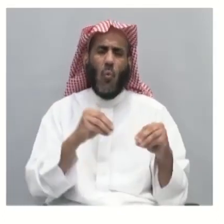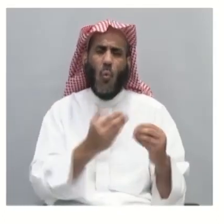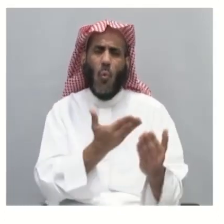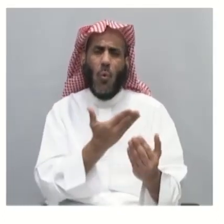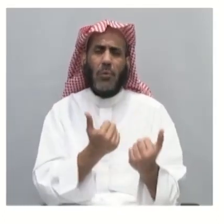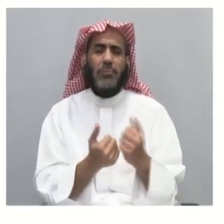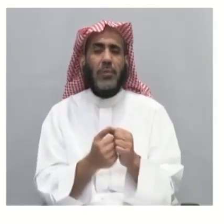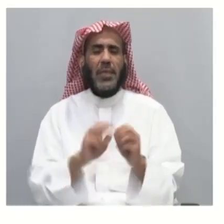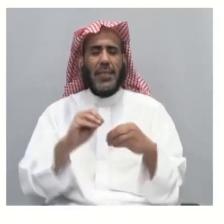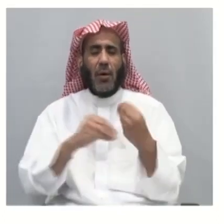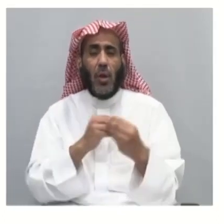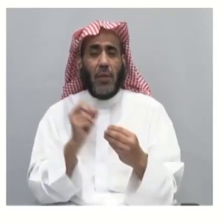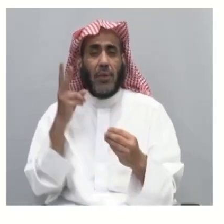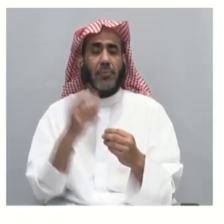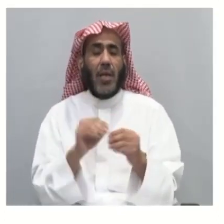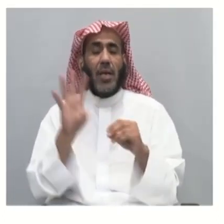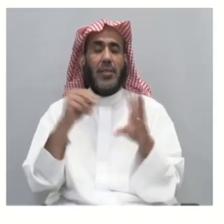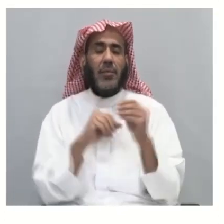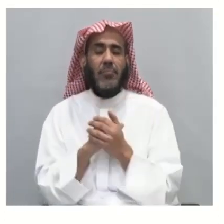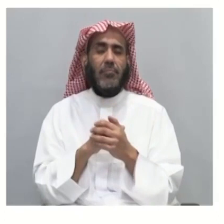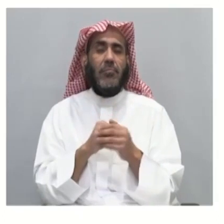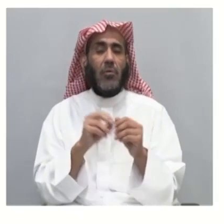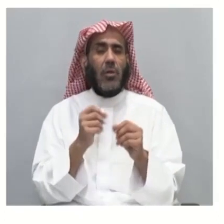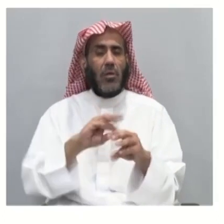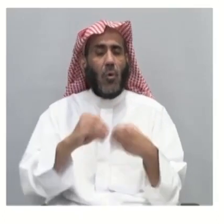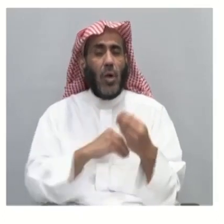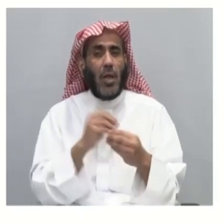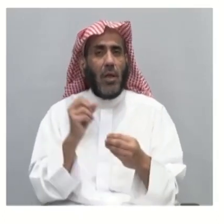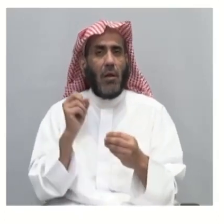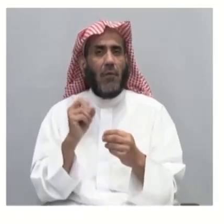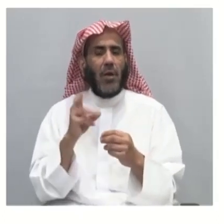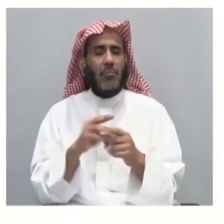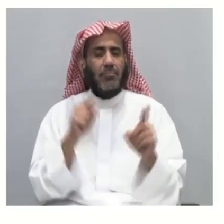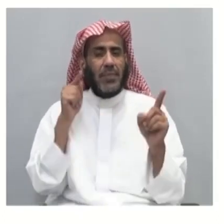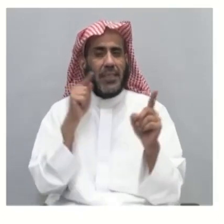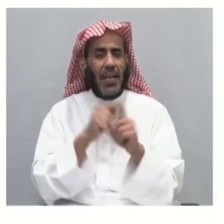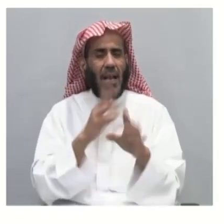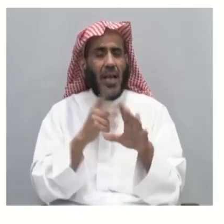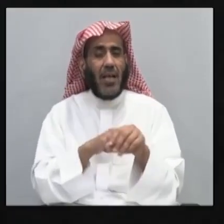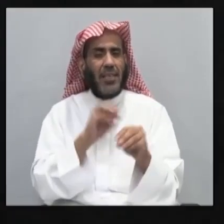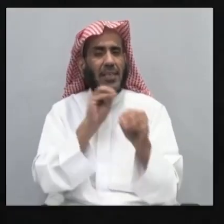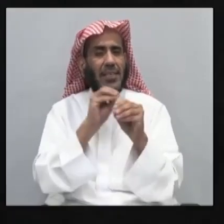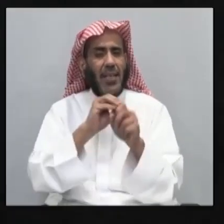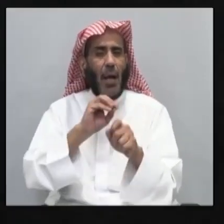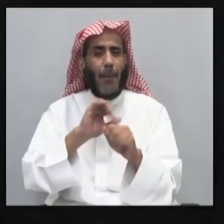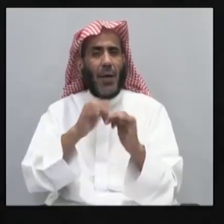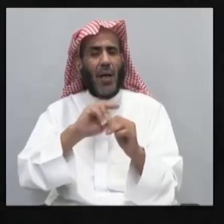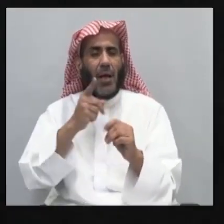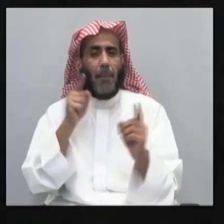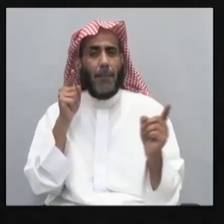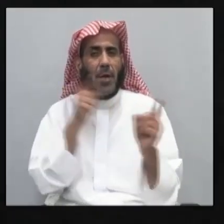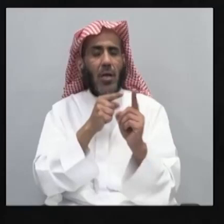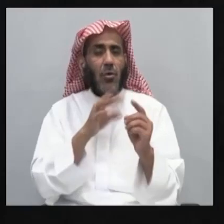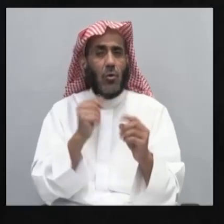الى تحويل هذه الفكره الى قصه تحويل هذه الفكره الى قصه ايصال احيانا النصيحه بطريقه غير مباشره